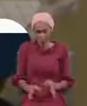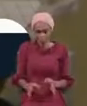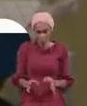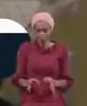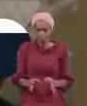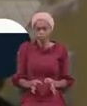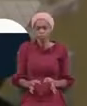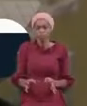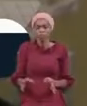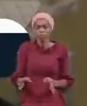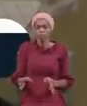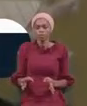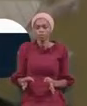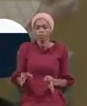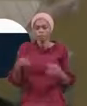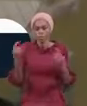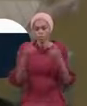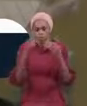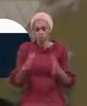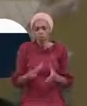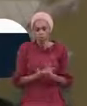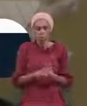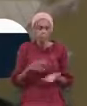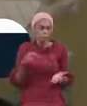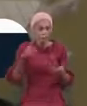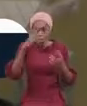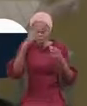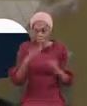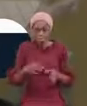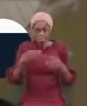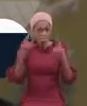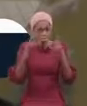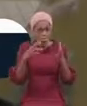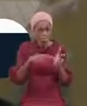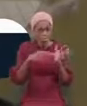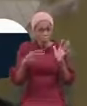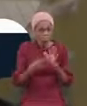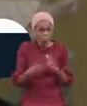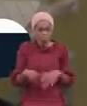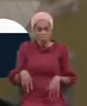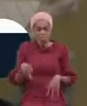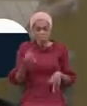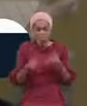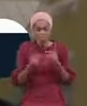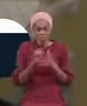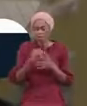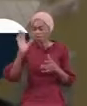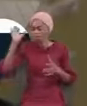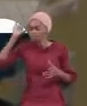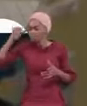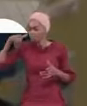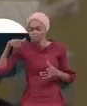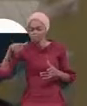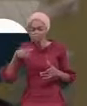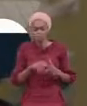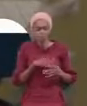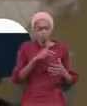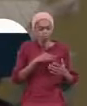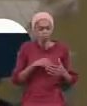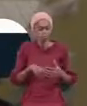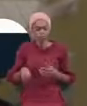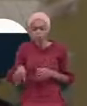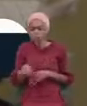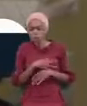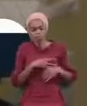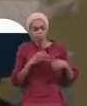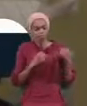présomptuueux sont des égoes sont des égoïstes sont des gens qui sont autoconfiants très familier